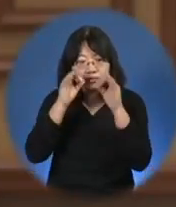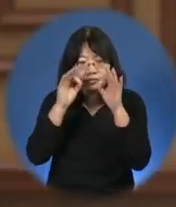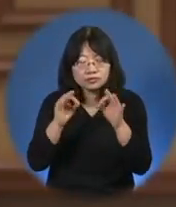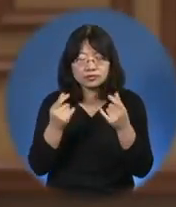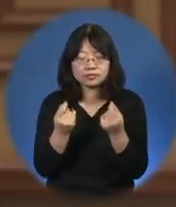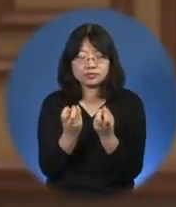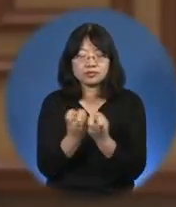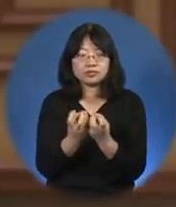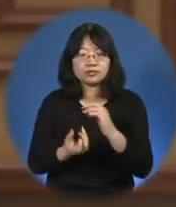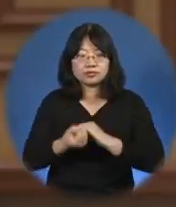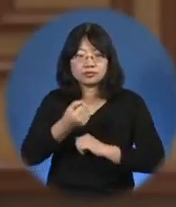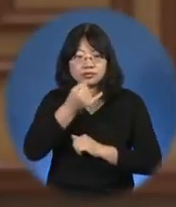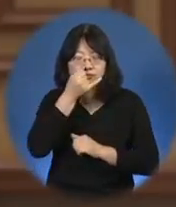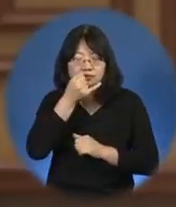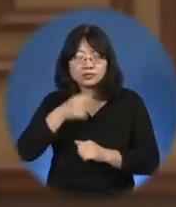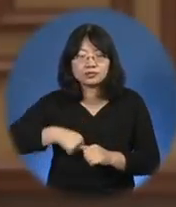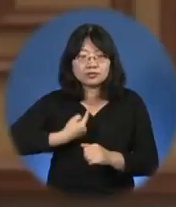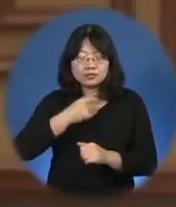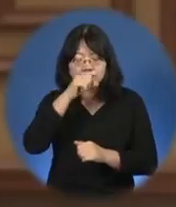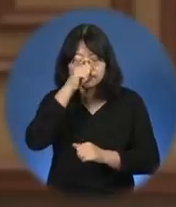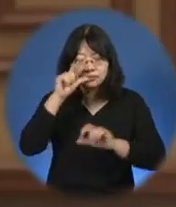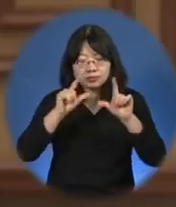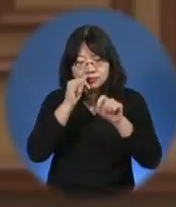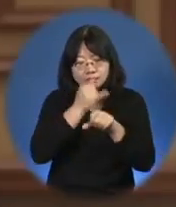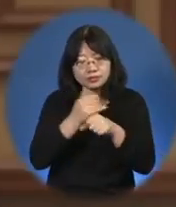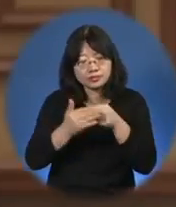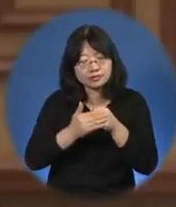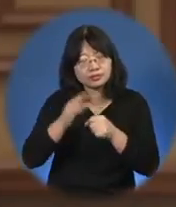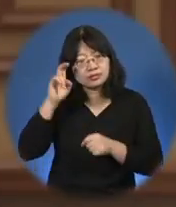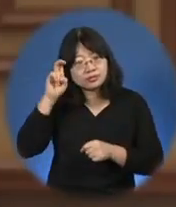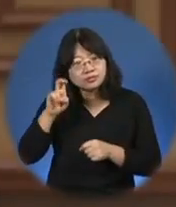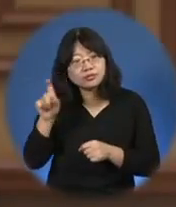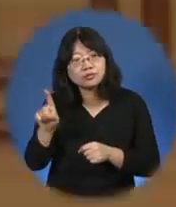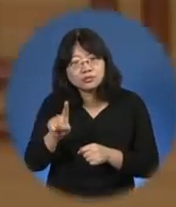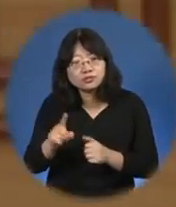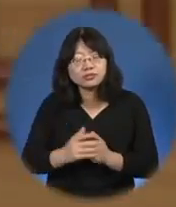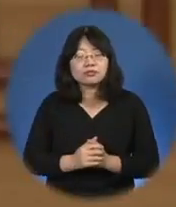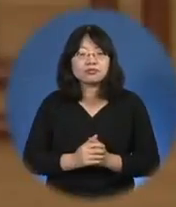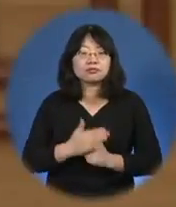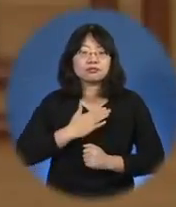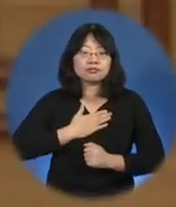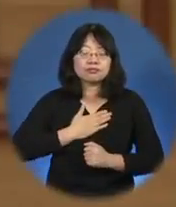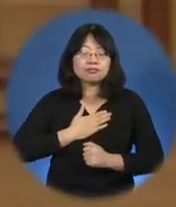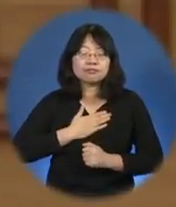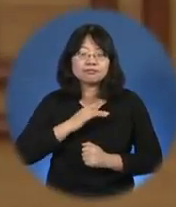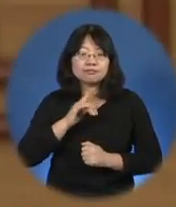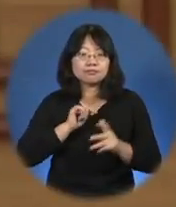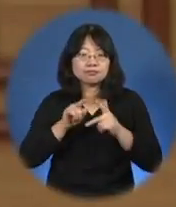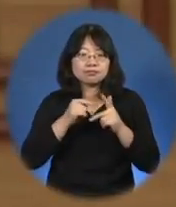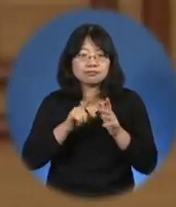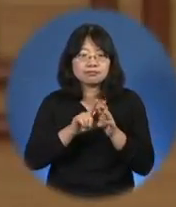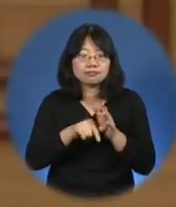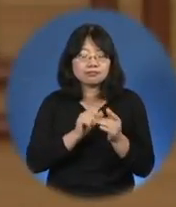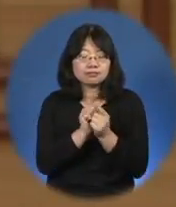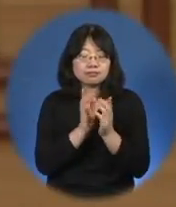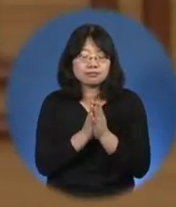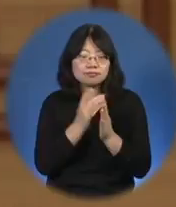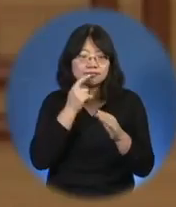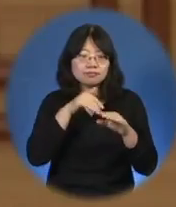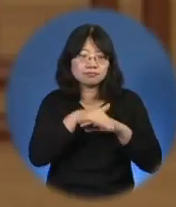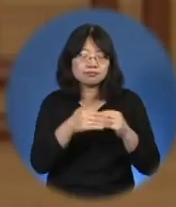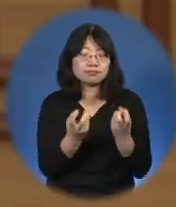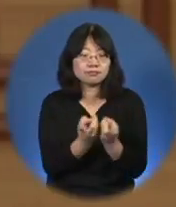이런 방식이 갖는 나름의 장점이 있기 때문일 텐데 네. 그건 어떤 겁니까? 제가 이해하기로는 이제 직접